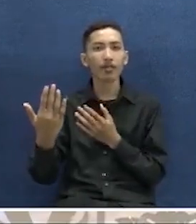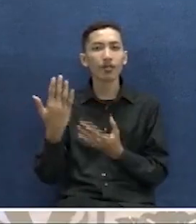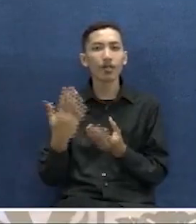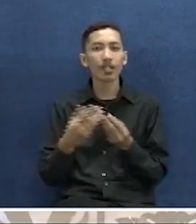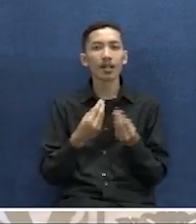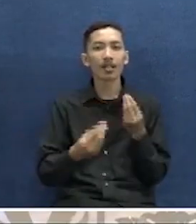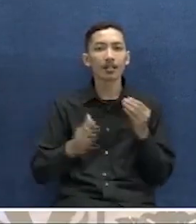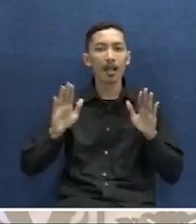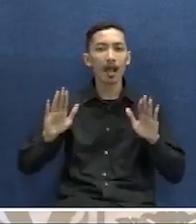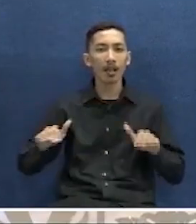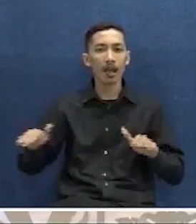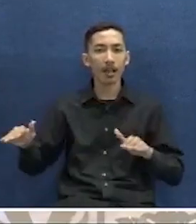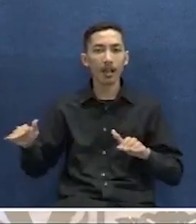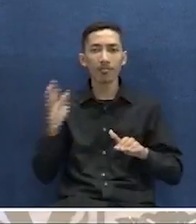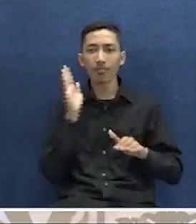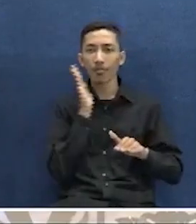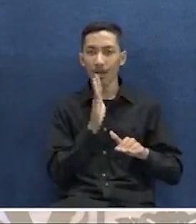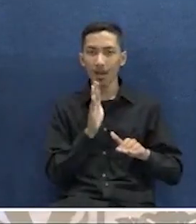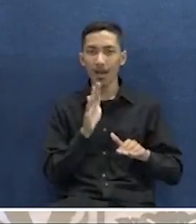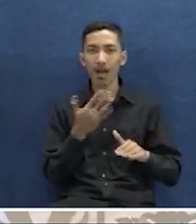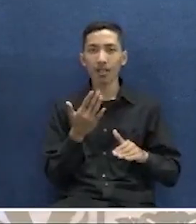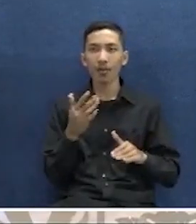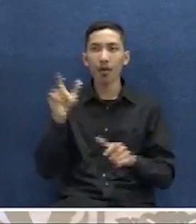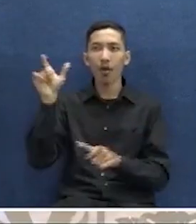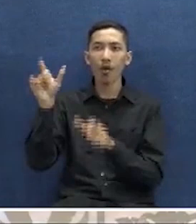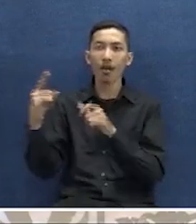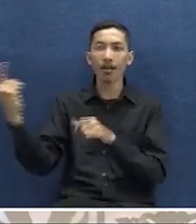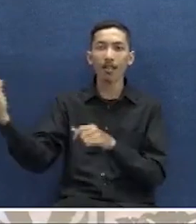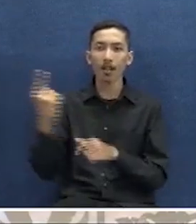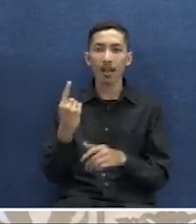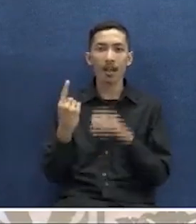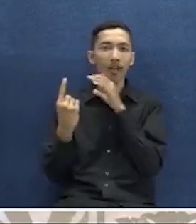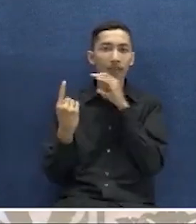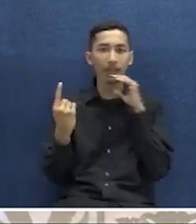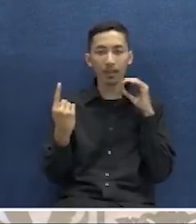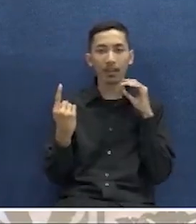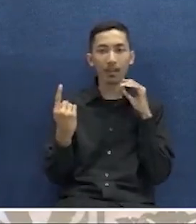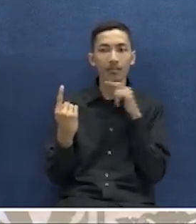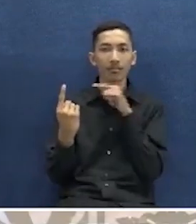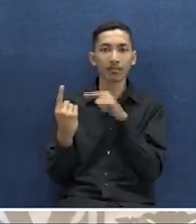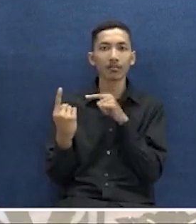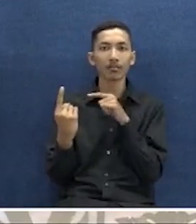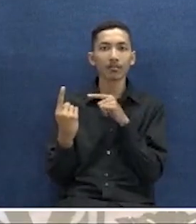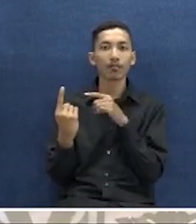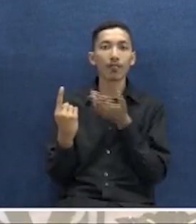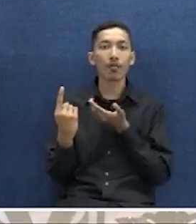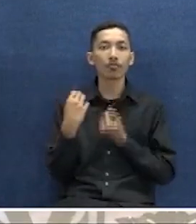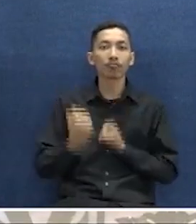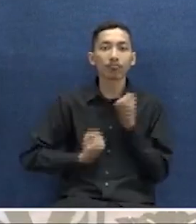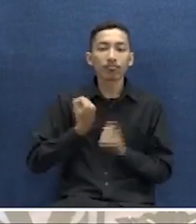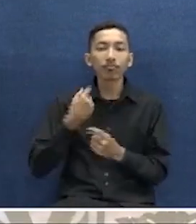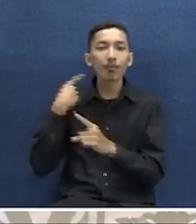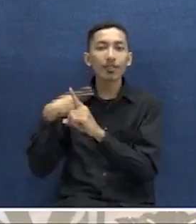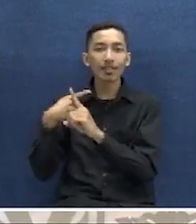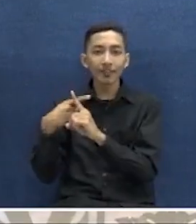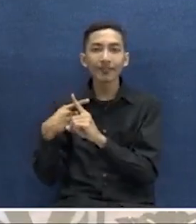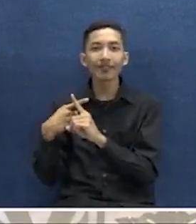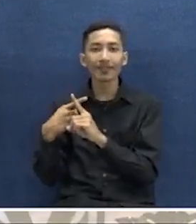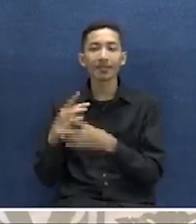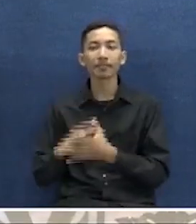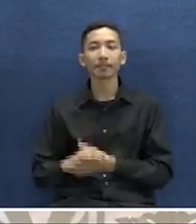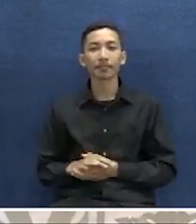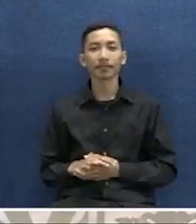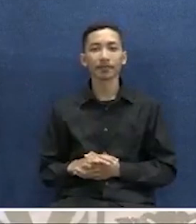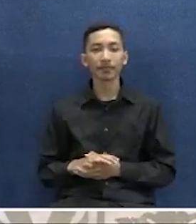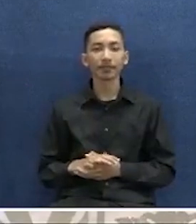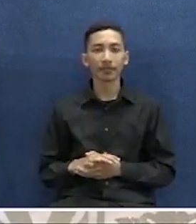nanti aku berharapnya buat generasi yang datang ke coffee shop aku sehingga akhirnya dia terinfluence untuk membuat hal-hal yang baik toh Gak ada salahnya kalau memang